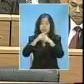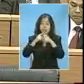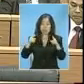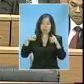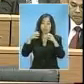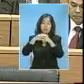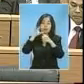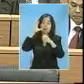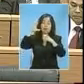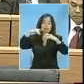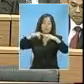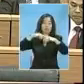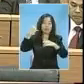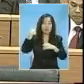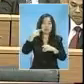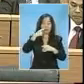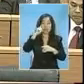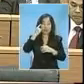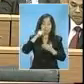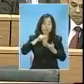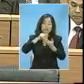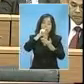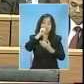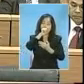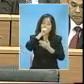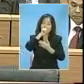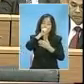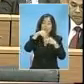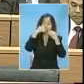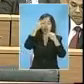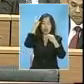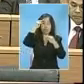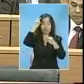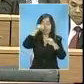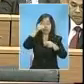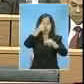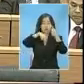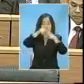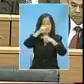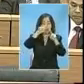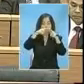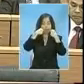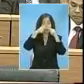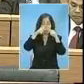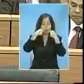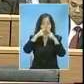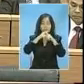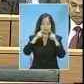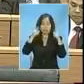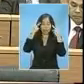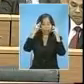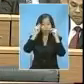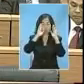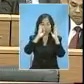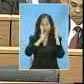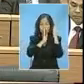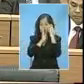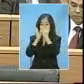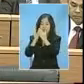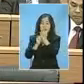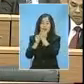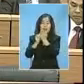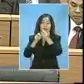ค้านเองยังยังพยายามยื่นกระทู้สดให้ท่านนายกต้องมาตอบกระทู้สดในขณะท่านเองมุ่งไปที่การแก้